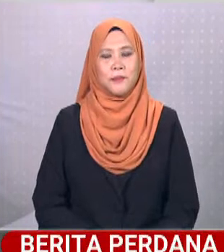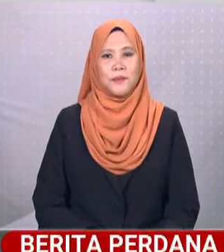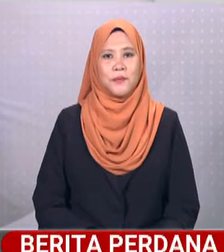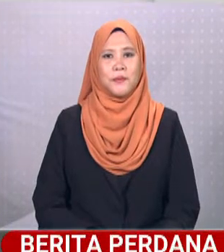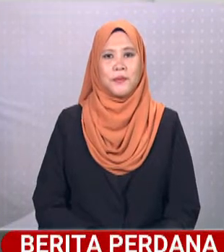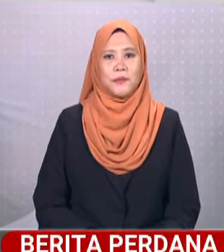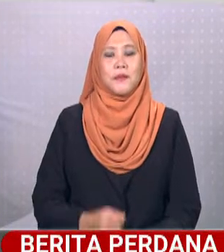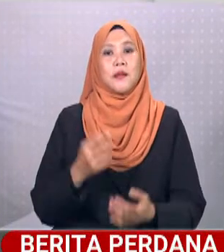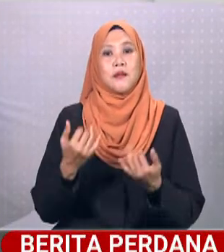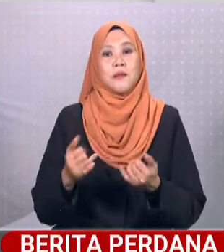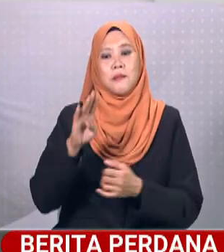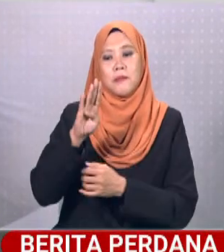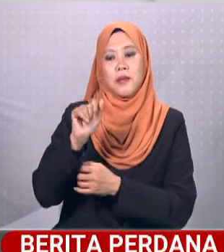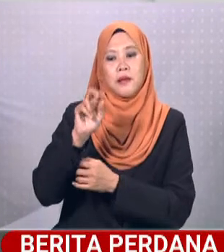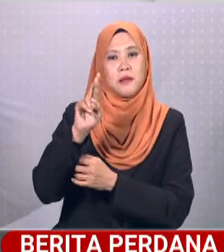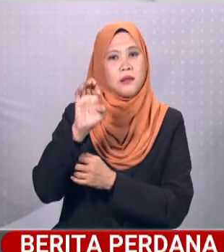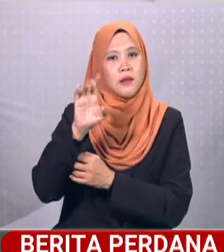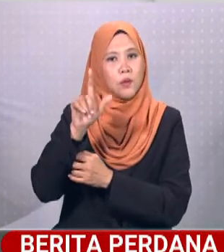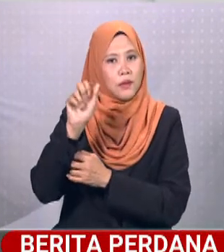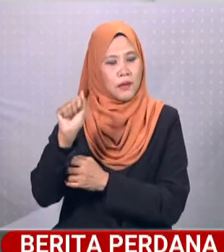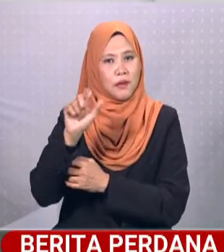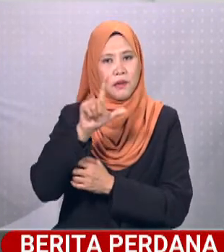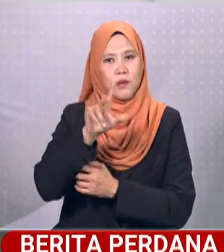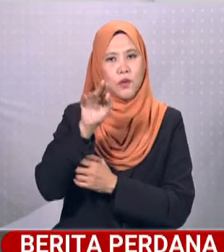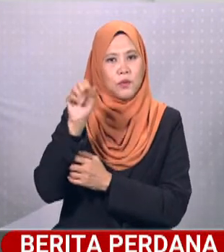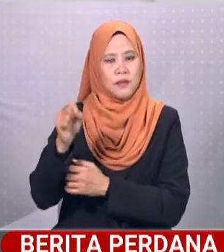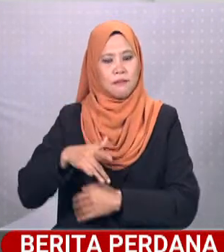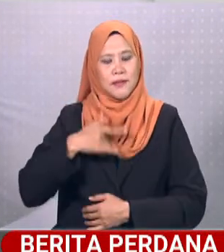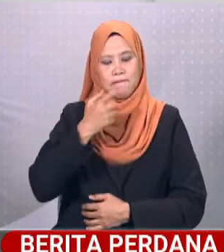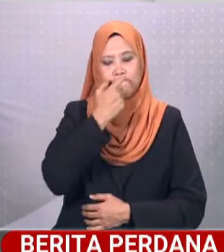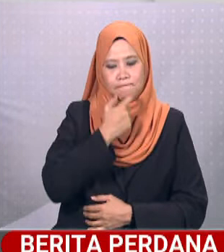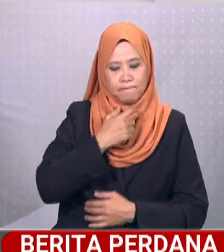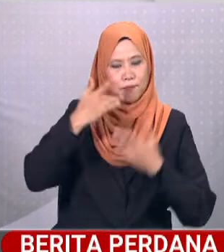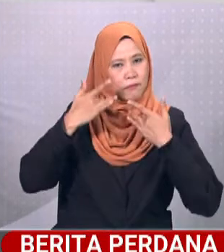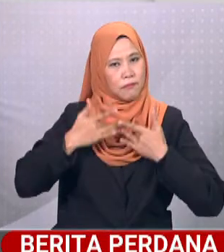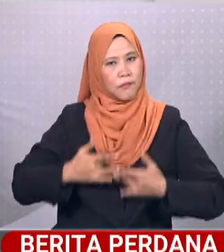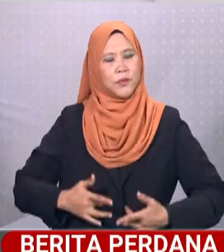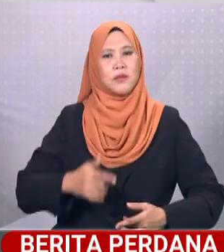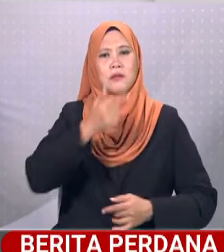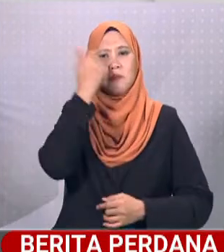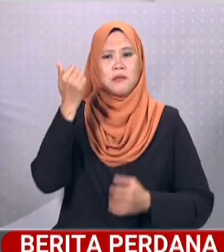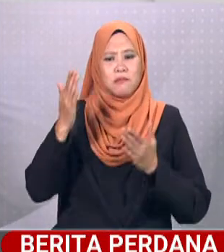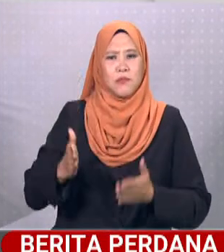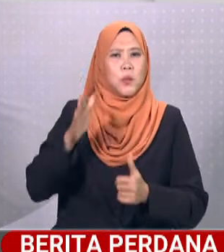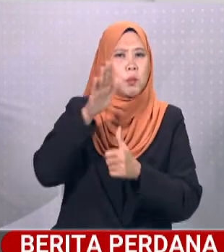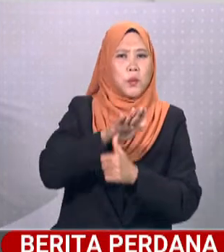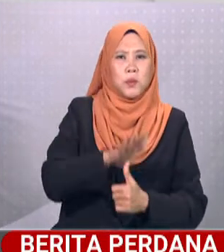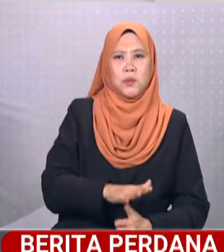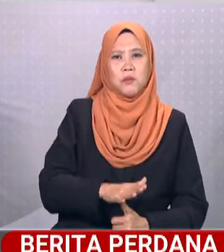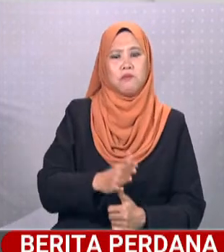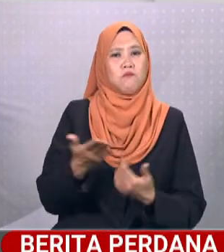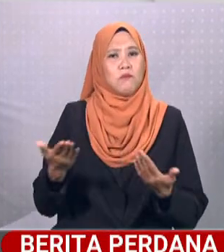Sementara itu, bintang Barcelona Luis Suarez menyatakan rasa sedih dan kecewa terhadap kecaman dan kritikan terhadap